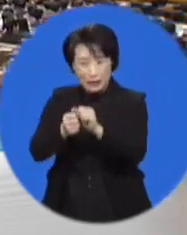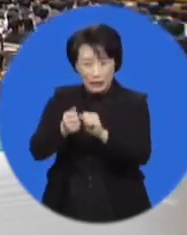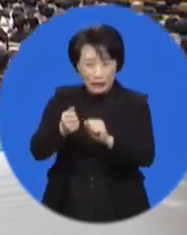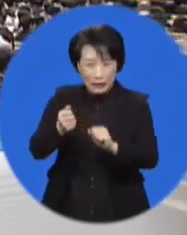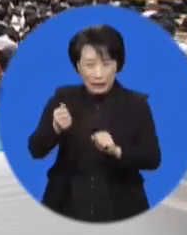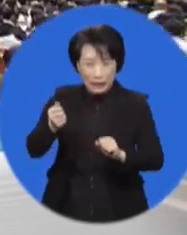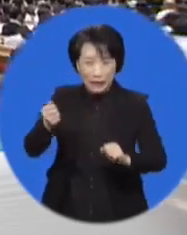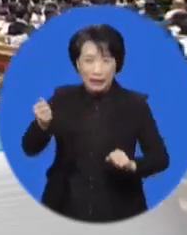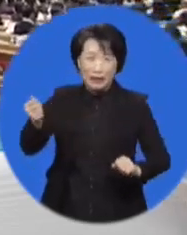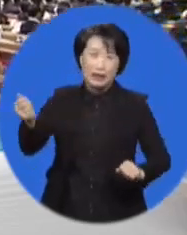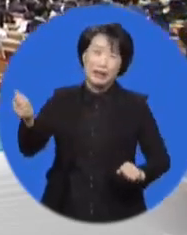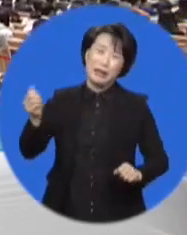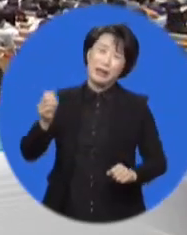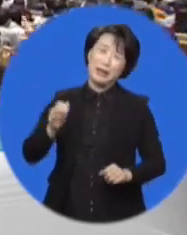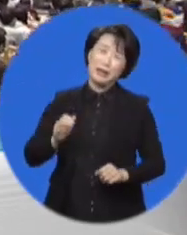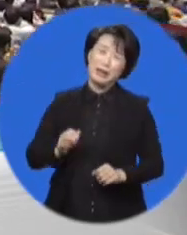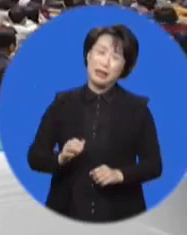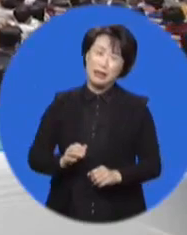지키셨네.